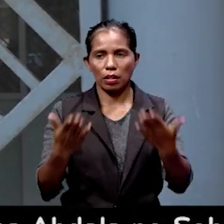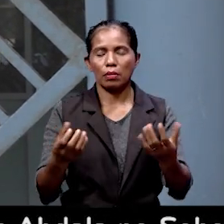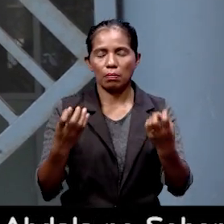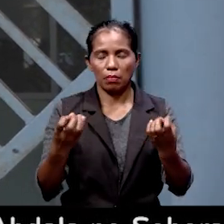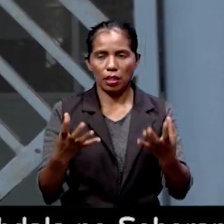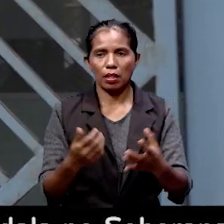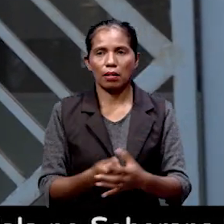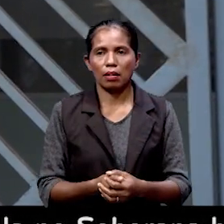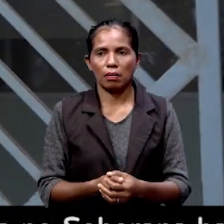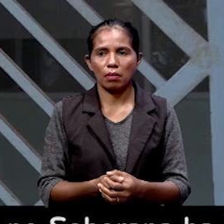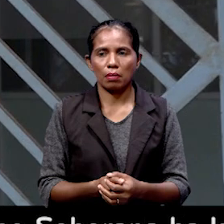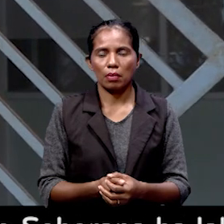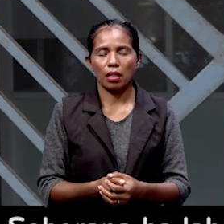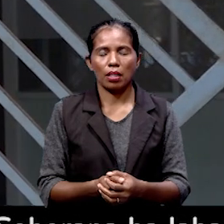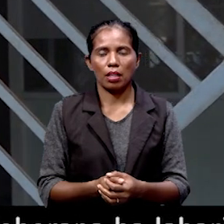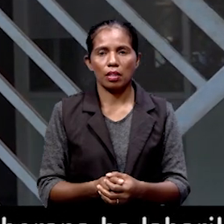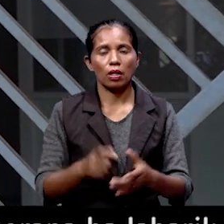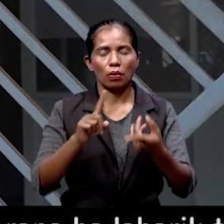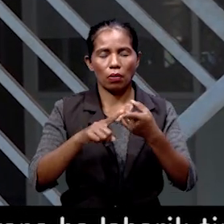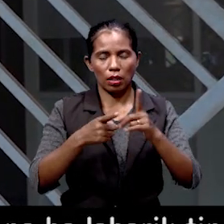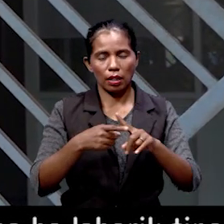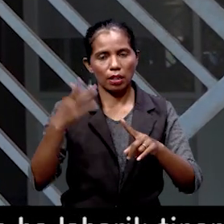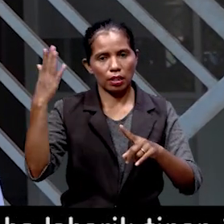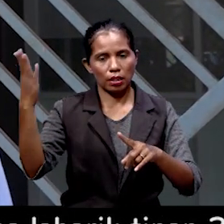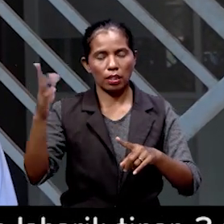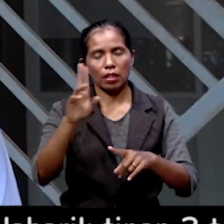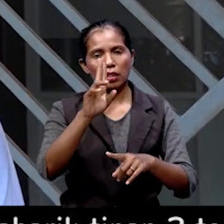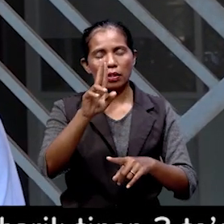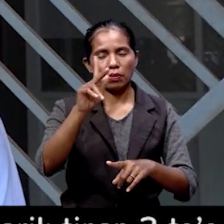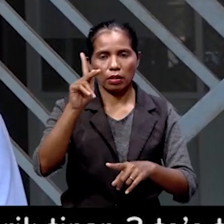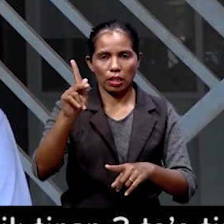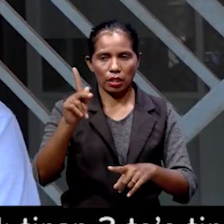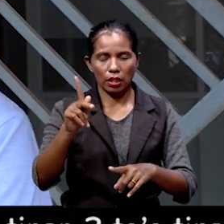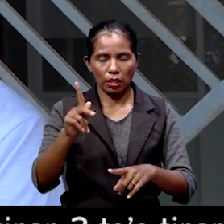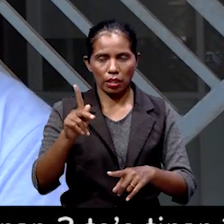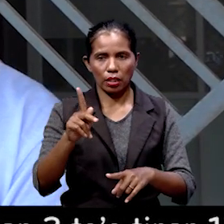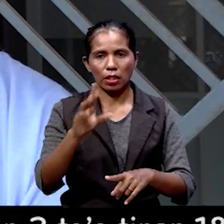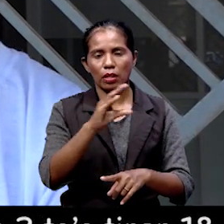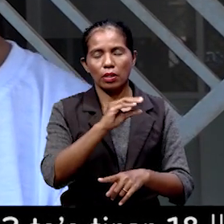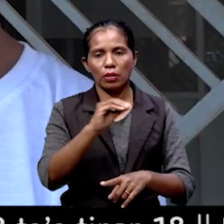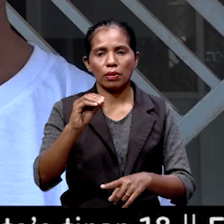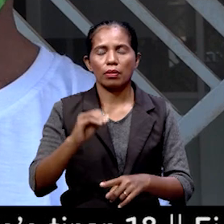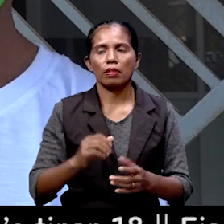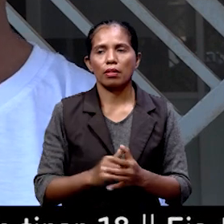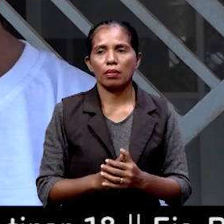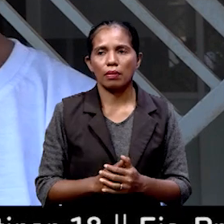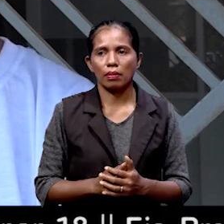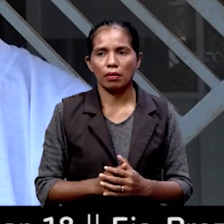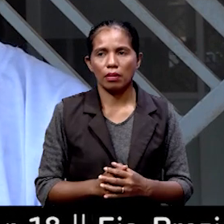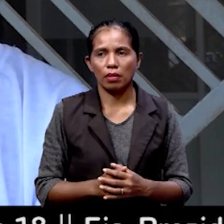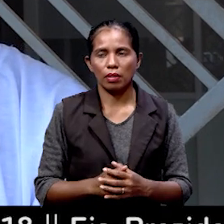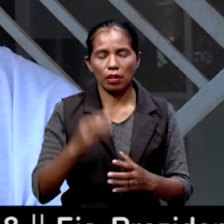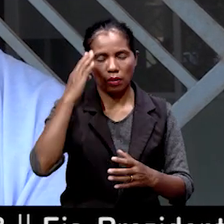tetebis pan nia man alis Timoroan nebe magiha. Irlandia no Inglaterra, no mas iha palu iha